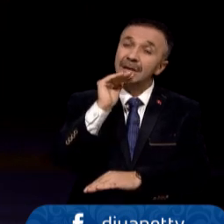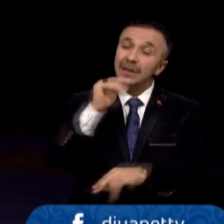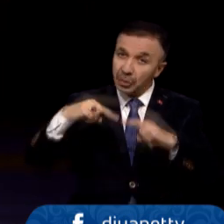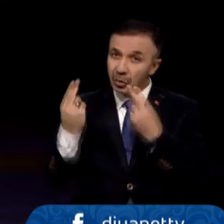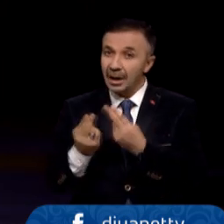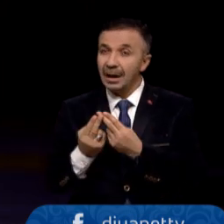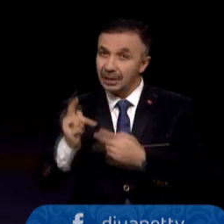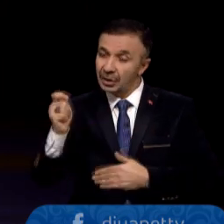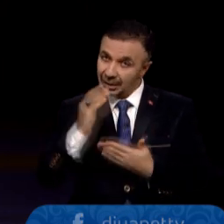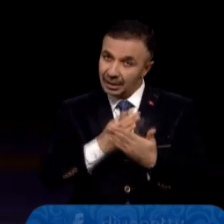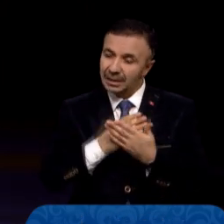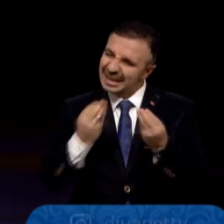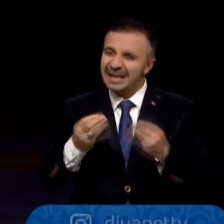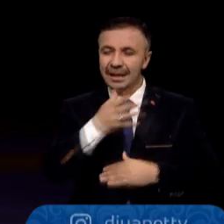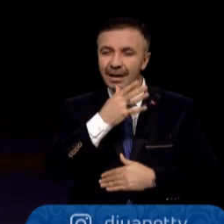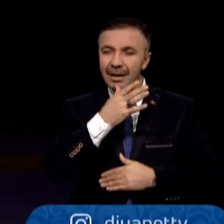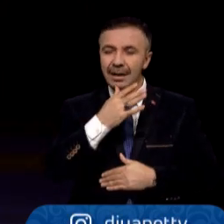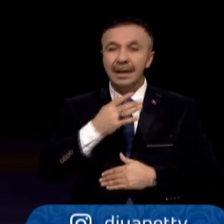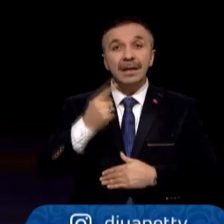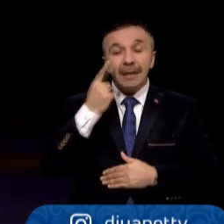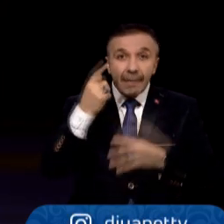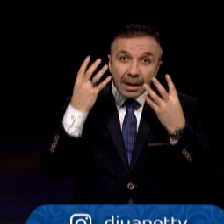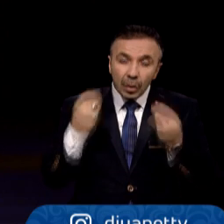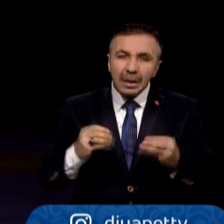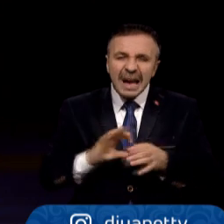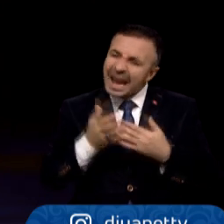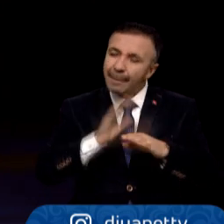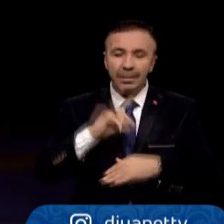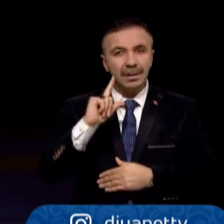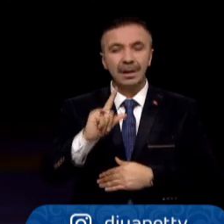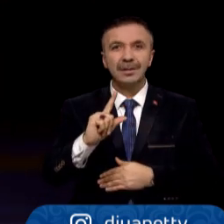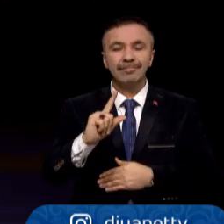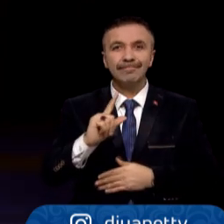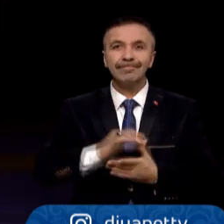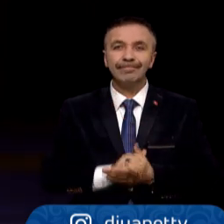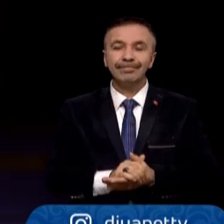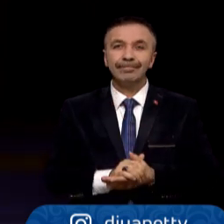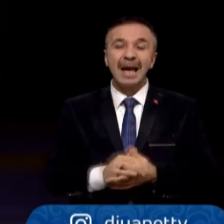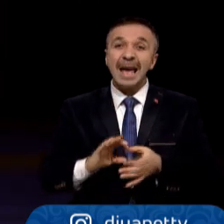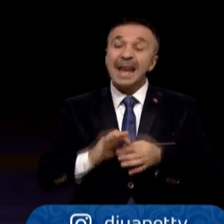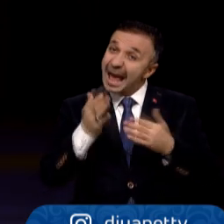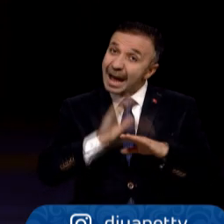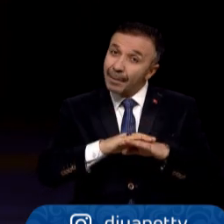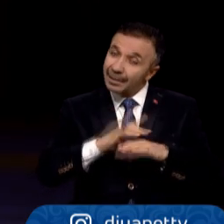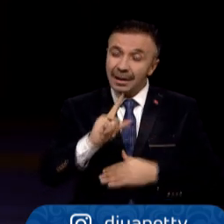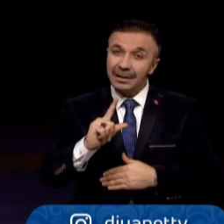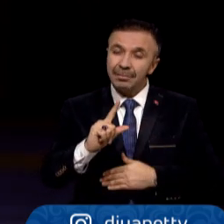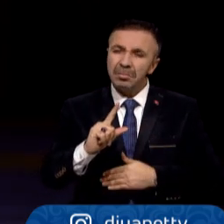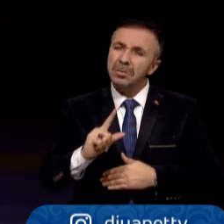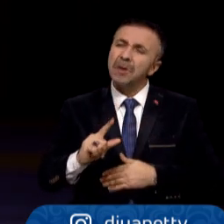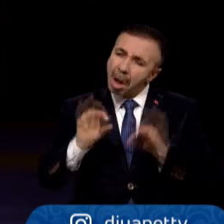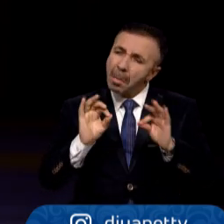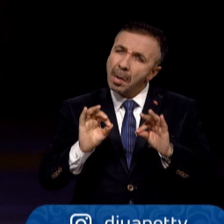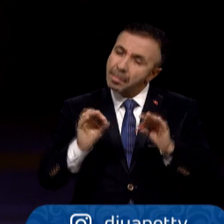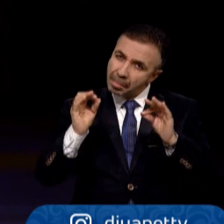dünyanın şartlarını iyi okuyan devlet olarak ne yapmamız lazım gelir ne yapalım ki